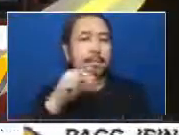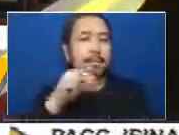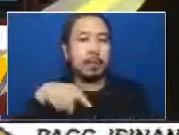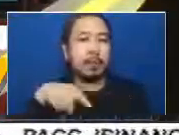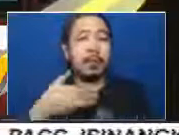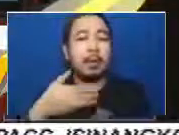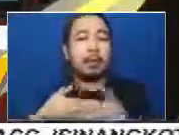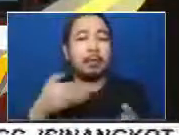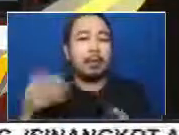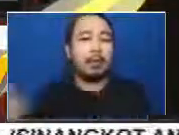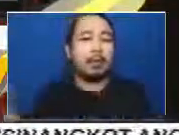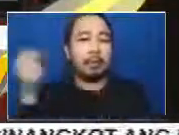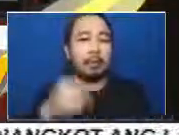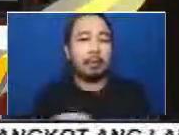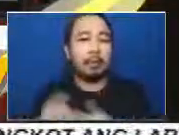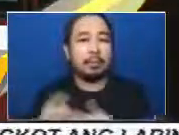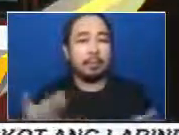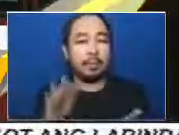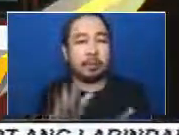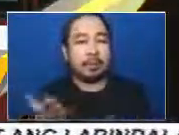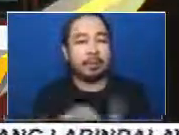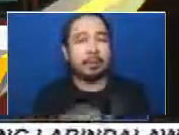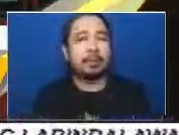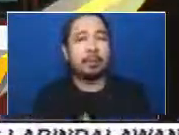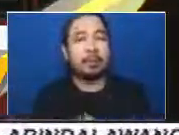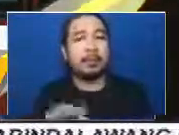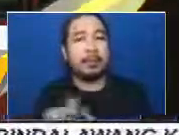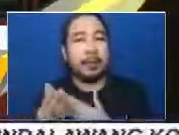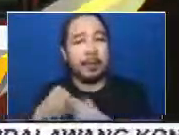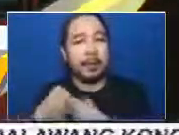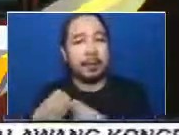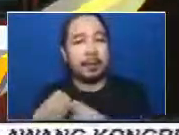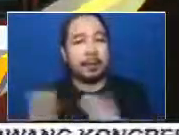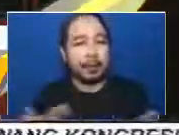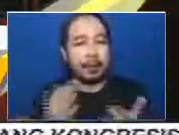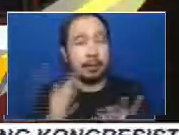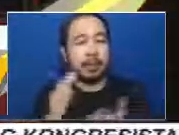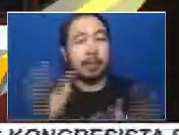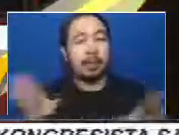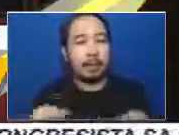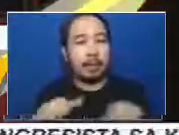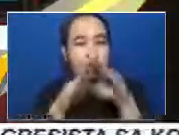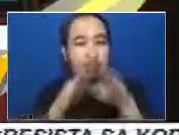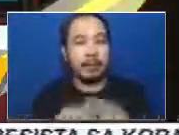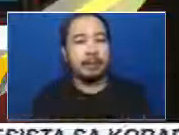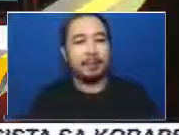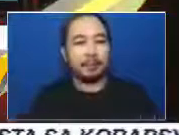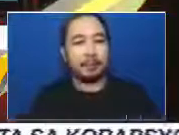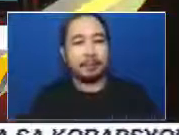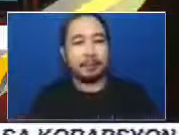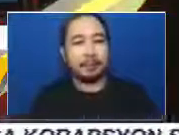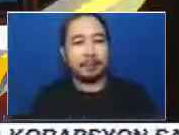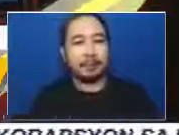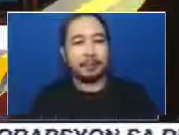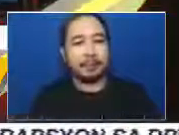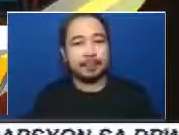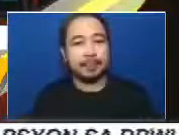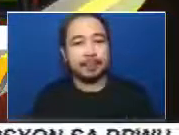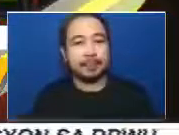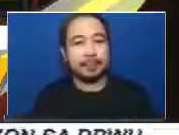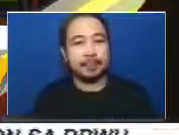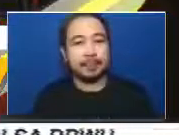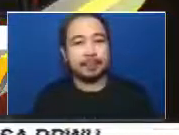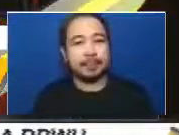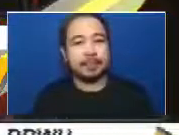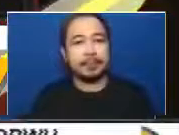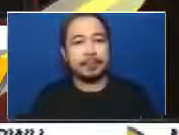at kung ano-ano pa pong mga basic commodities, ma'am? Oh, ang agricultural products, especially ang pork kasi ngayon, may ASF